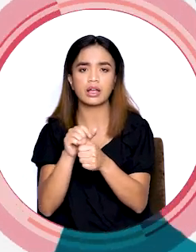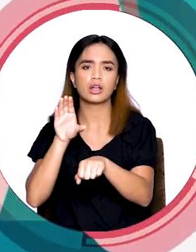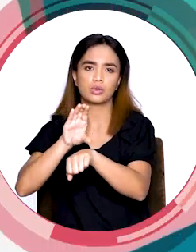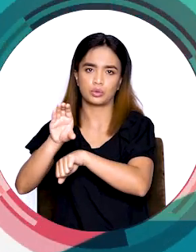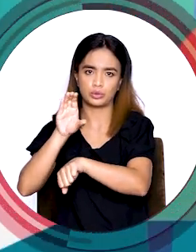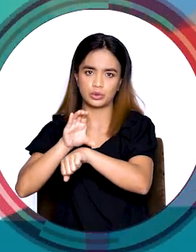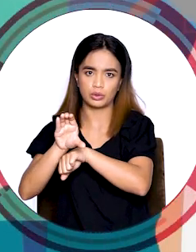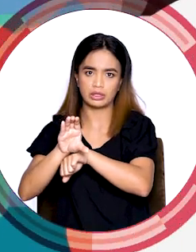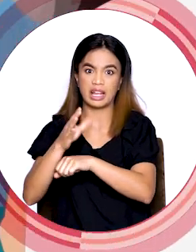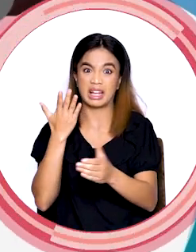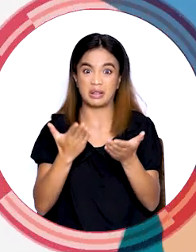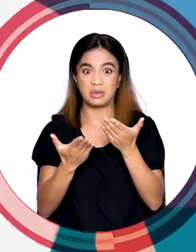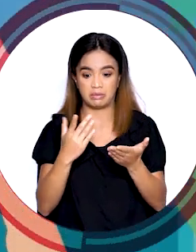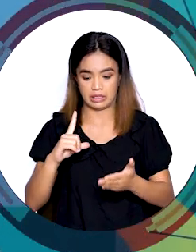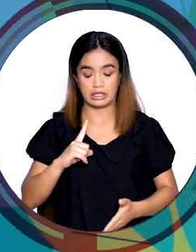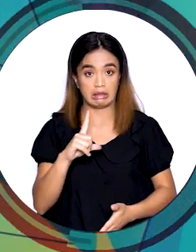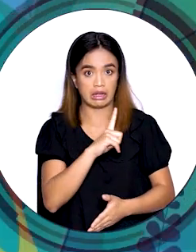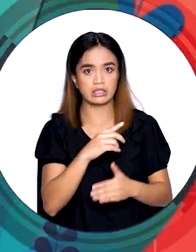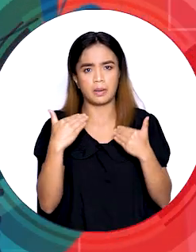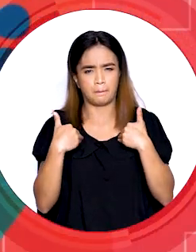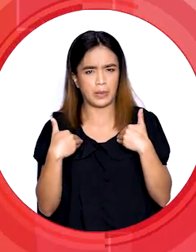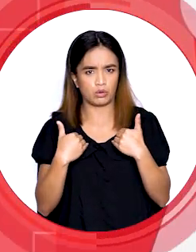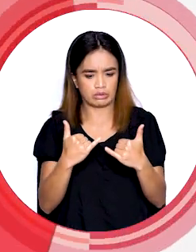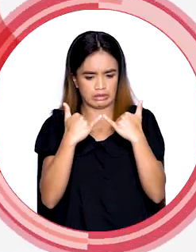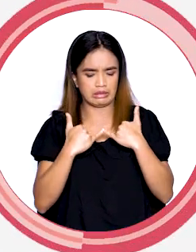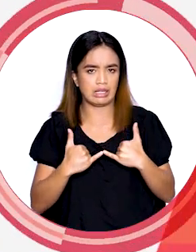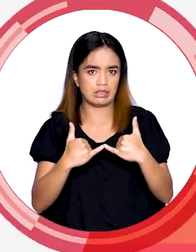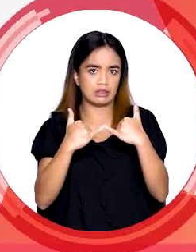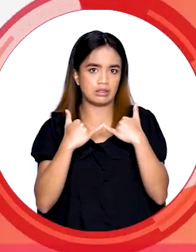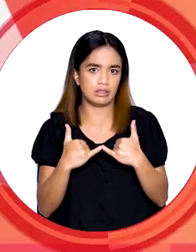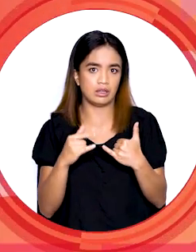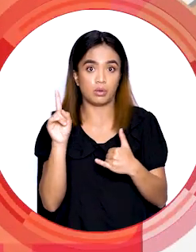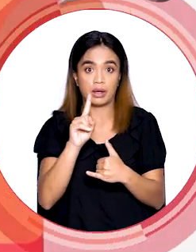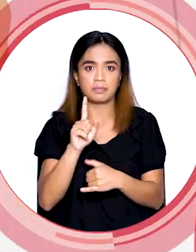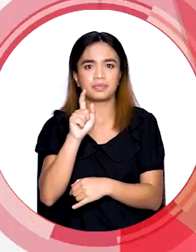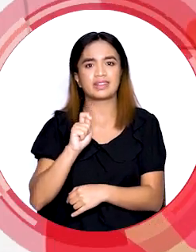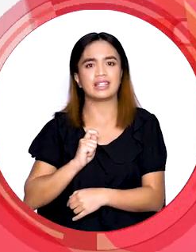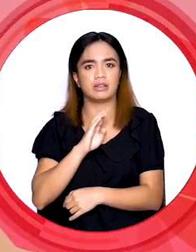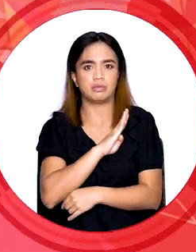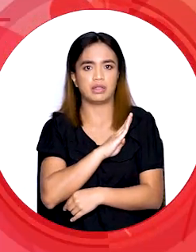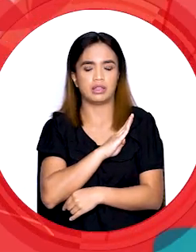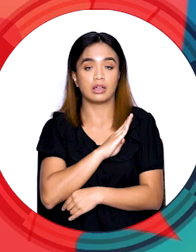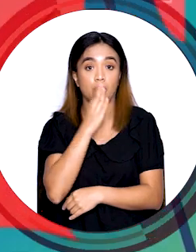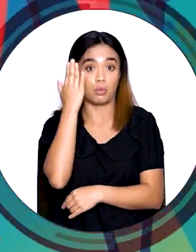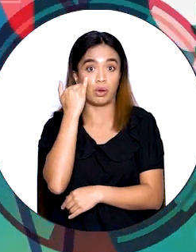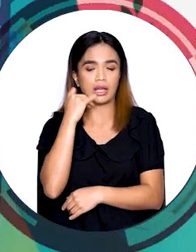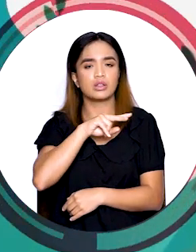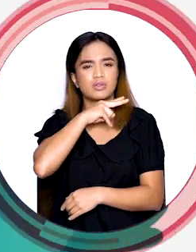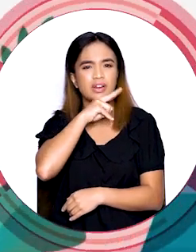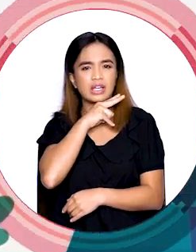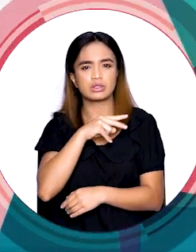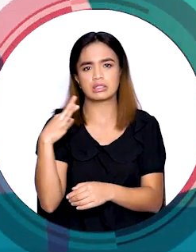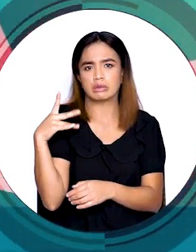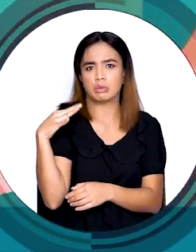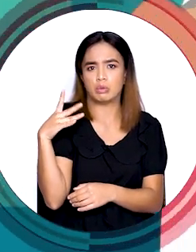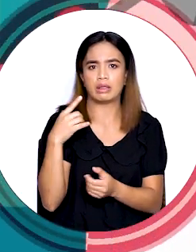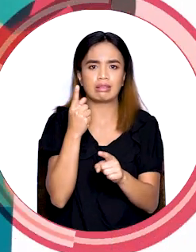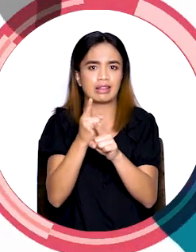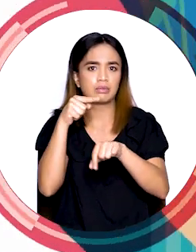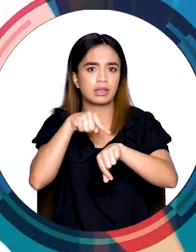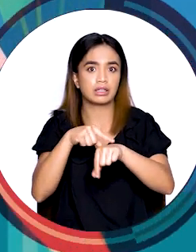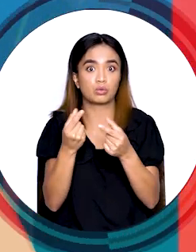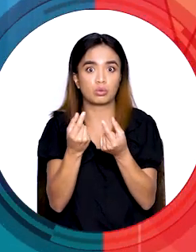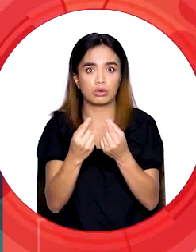buhay. Maaaring natutulog lamang sa kanilang mga baga ang TB bacteria. Naghihintay ng tamang